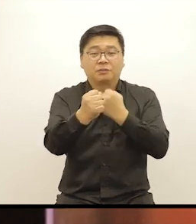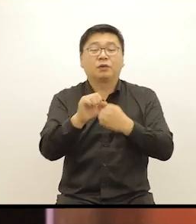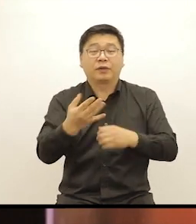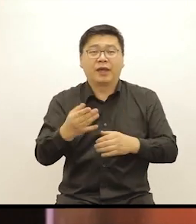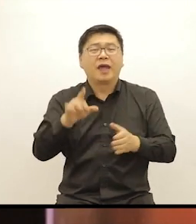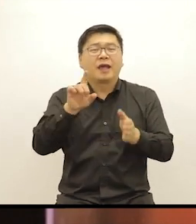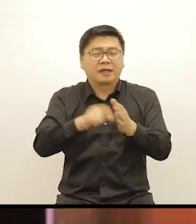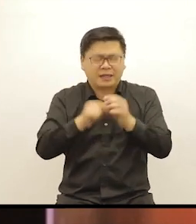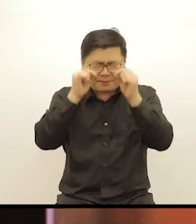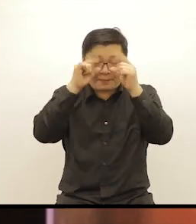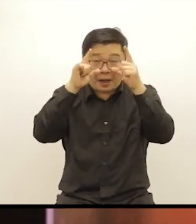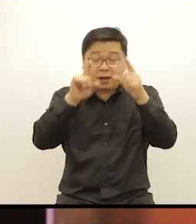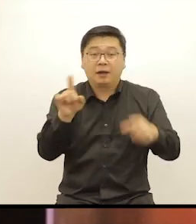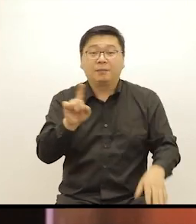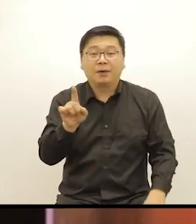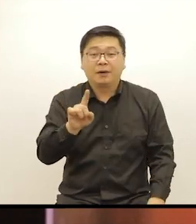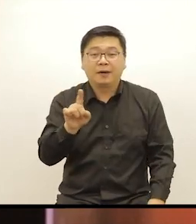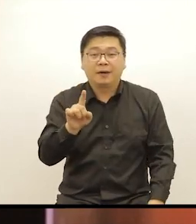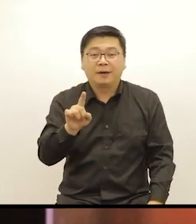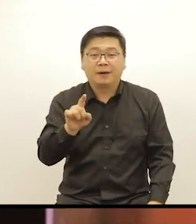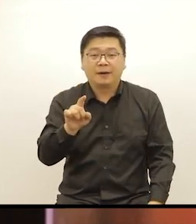것은